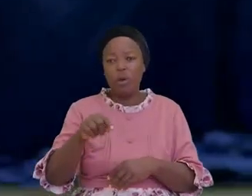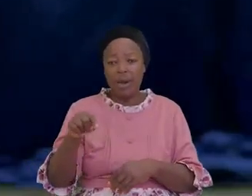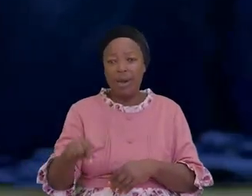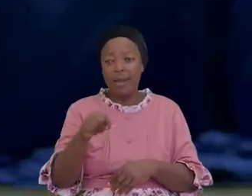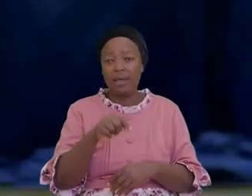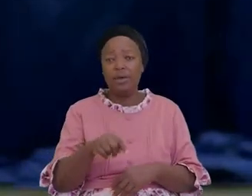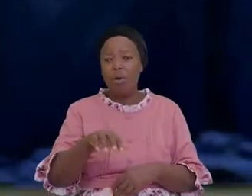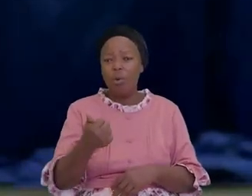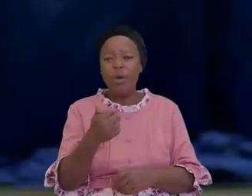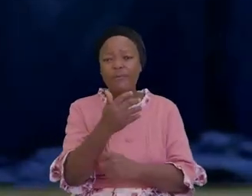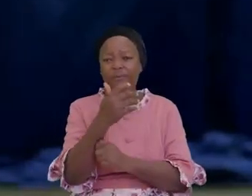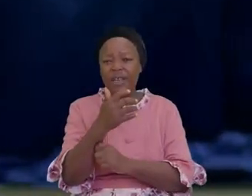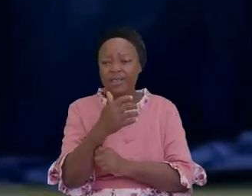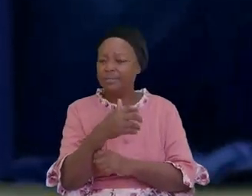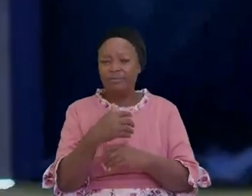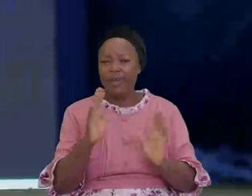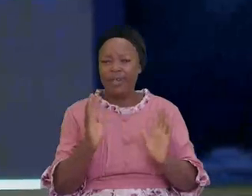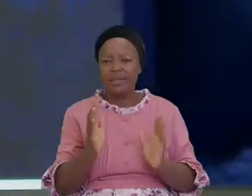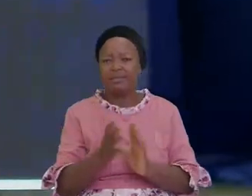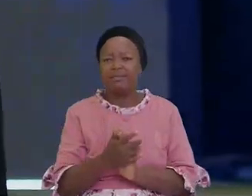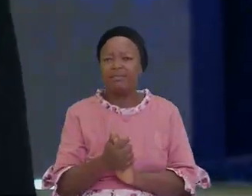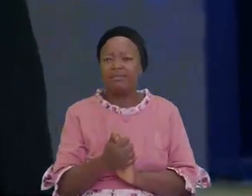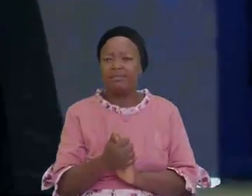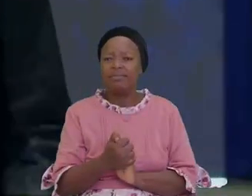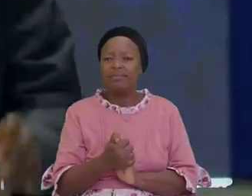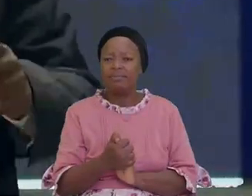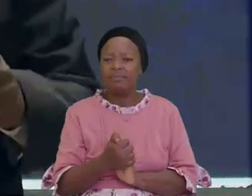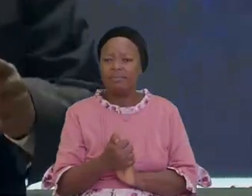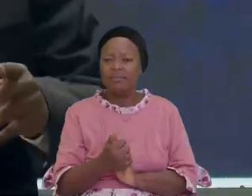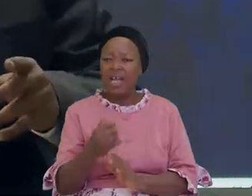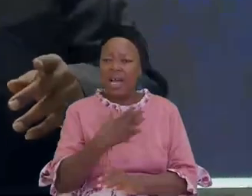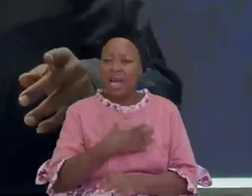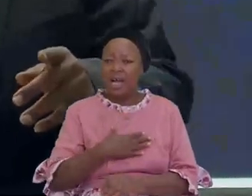il n'y avait pas des os dans un pied. C'était seulement de la chair.